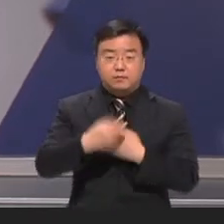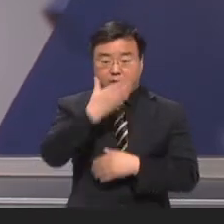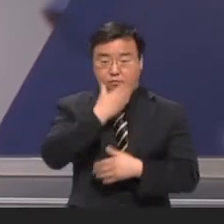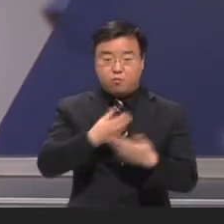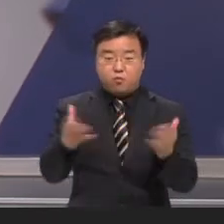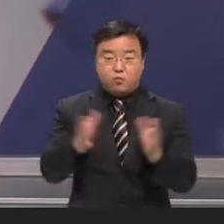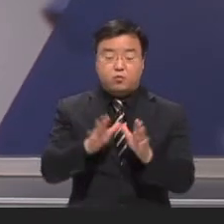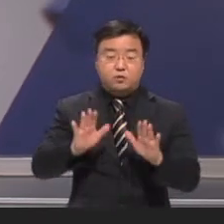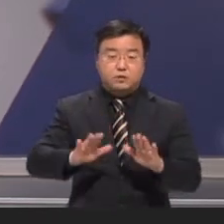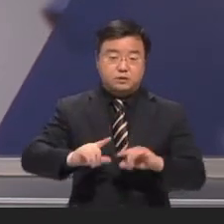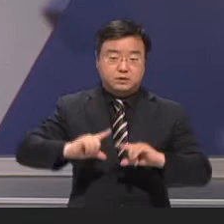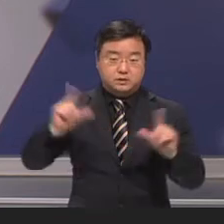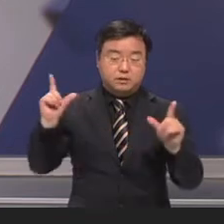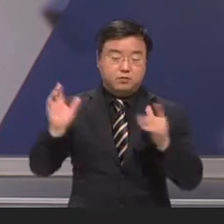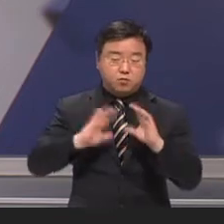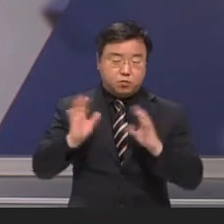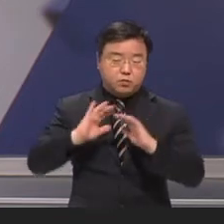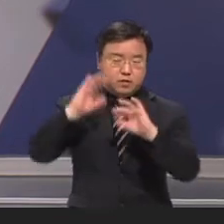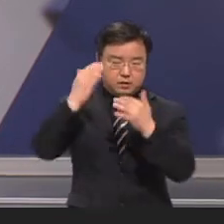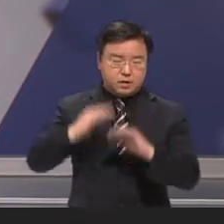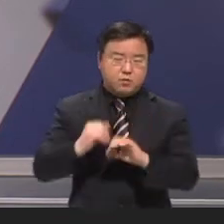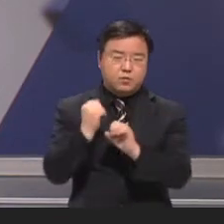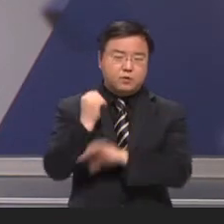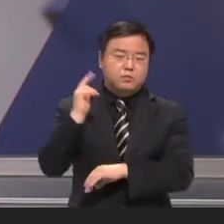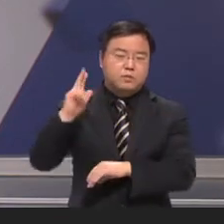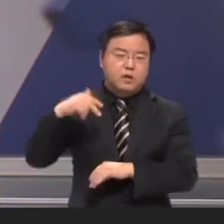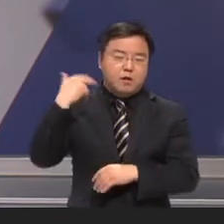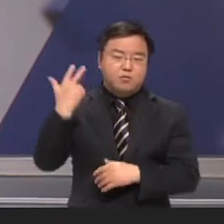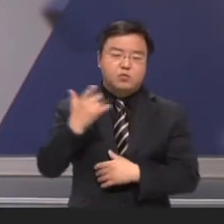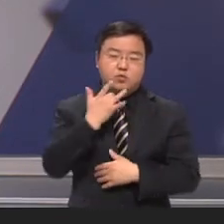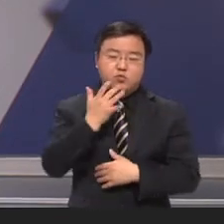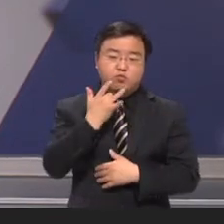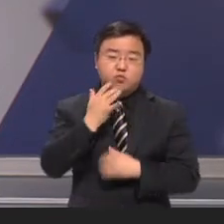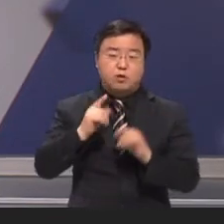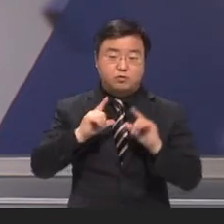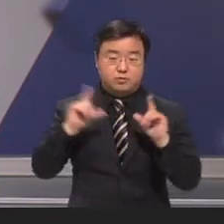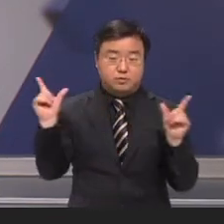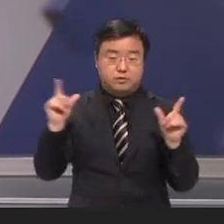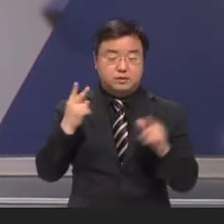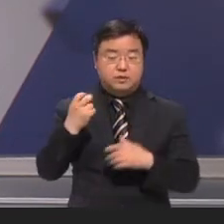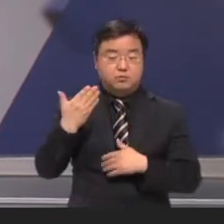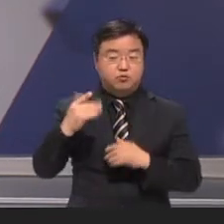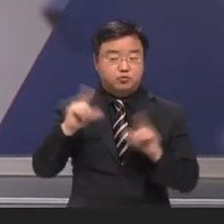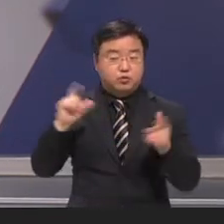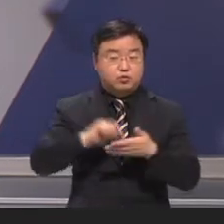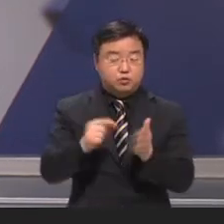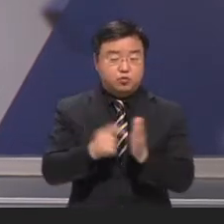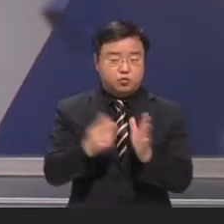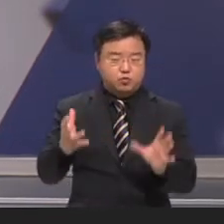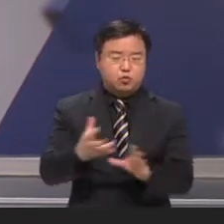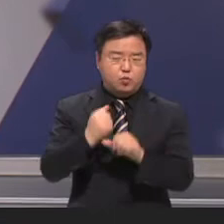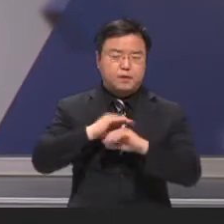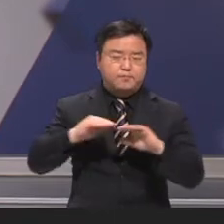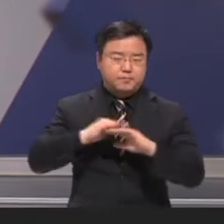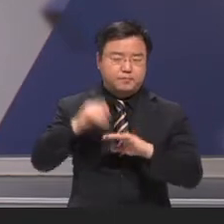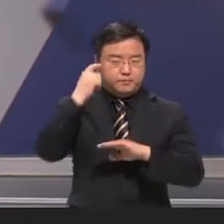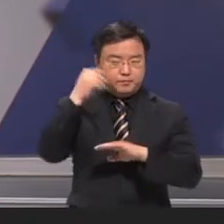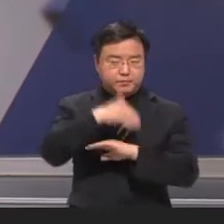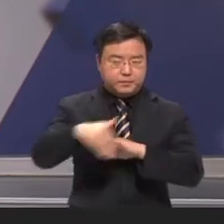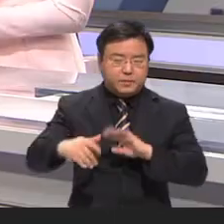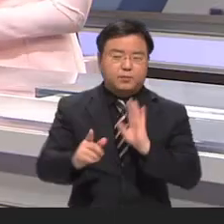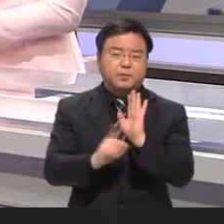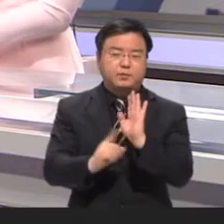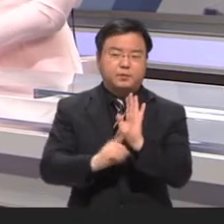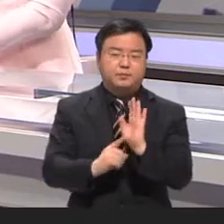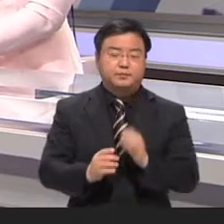이날 논의된 내용을 바탕으로 해서 다음 주 화요일인 29일쯤에 이제 아동학대 방지 종합대책을 수립해서 발표할